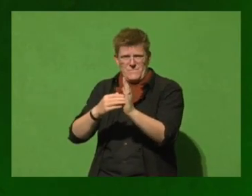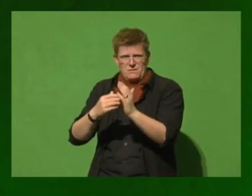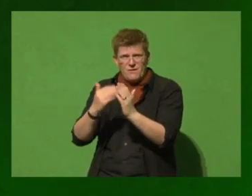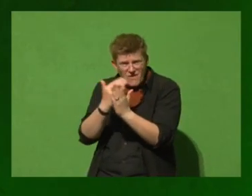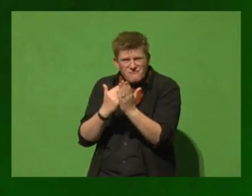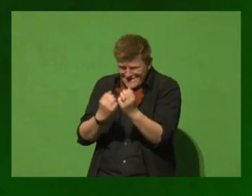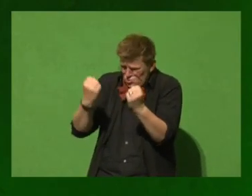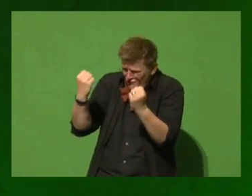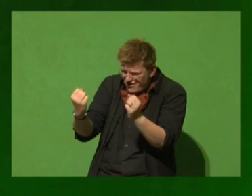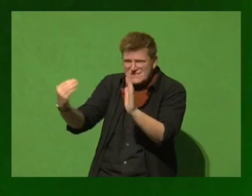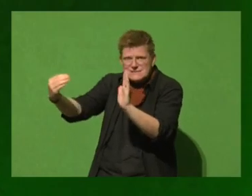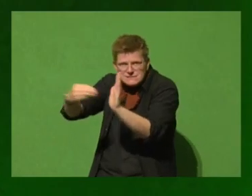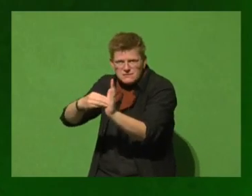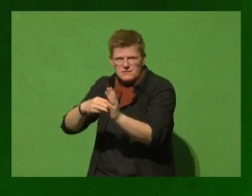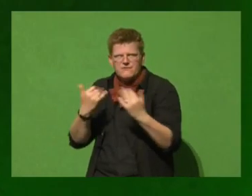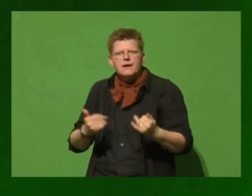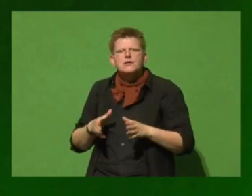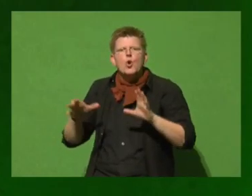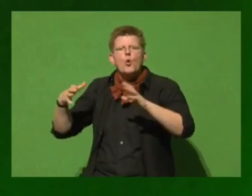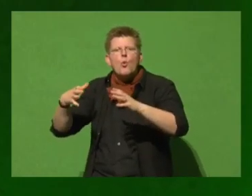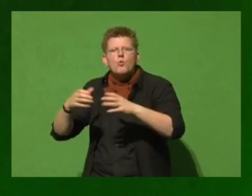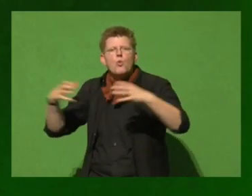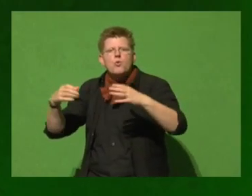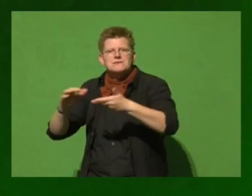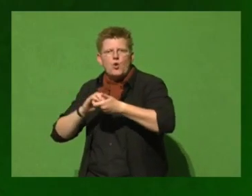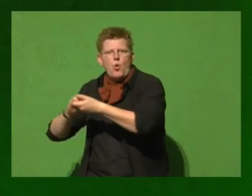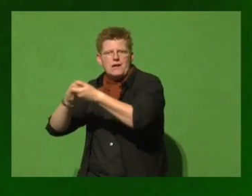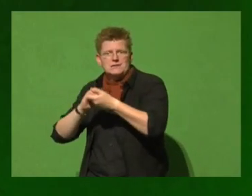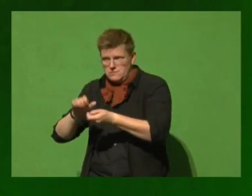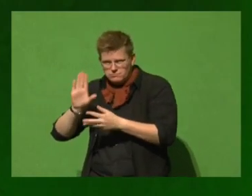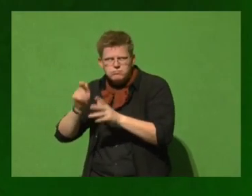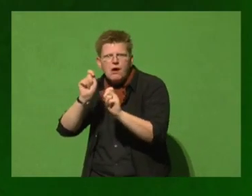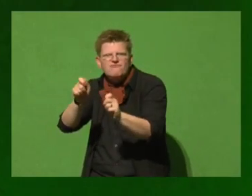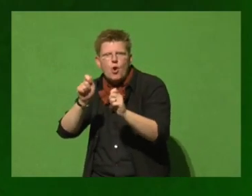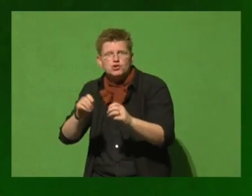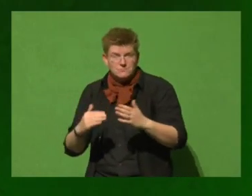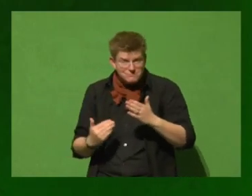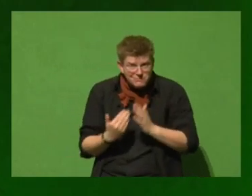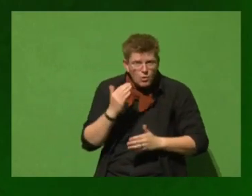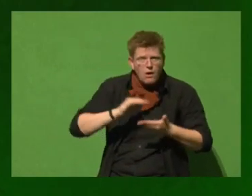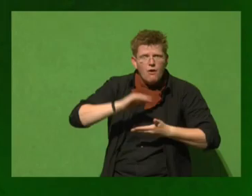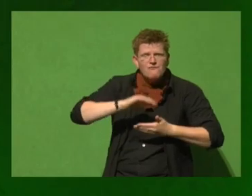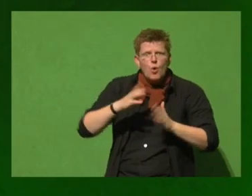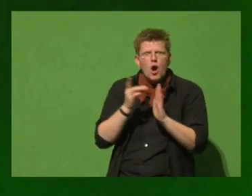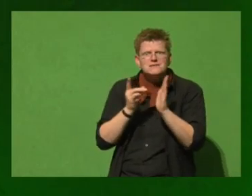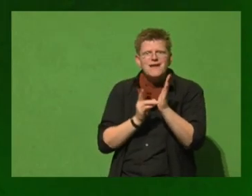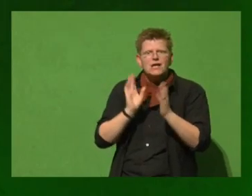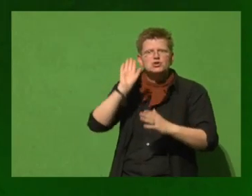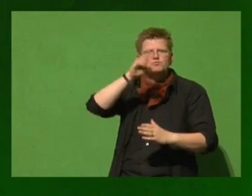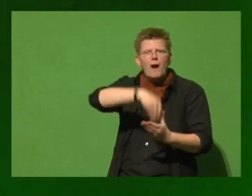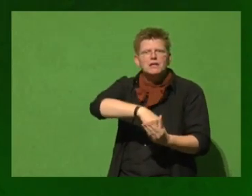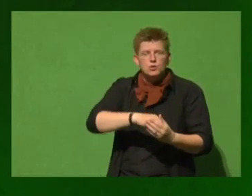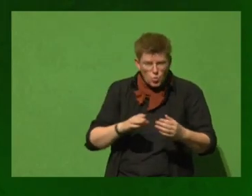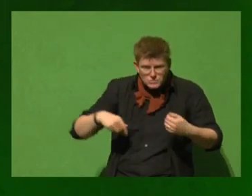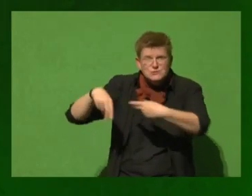ihrem Vorschlag zu Grabe. Und genau diesem Irrsinn setzen wir Grüne uns klar